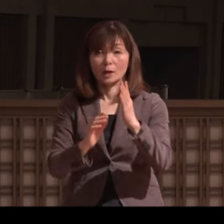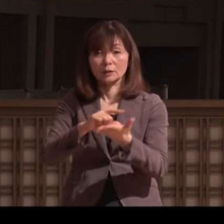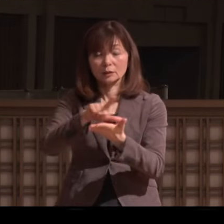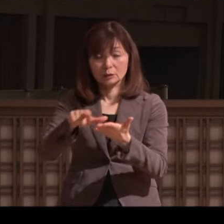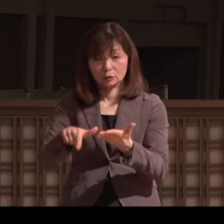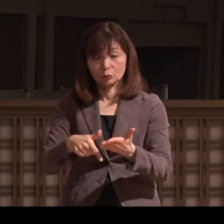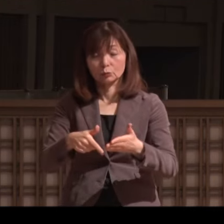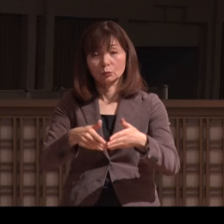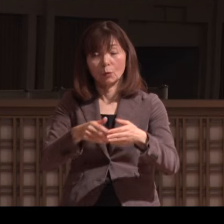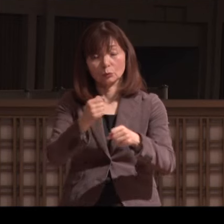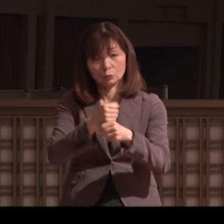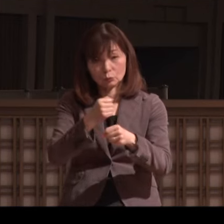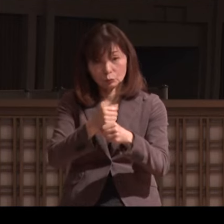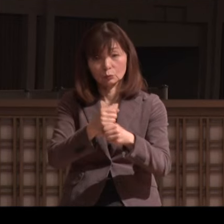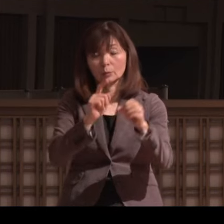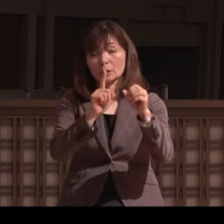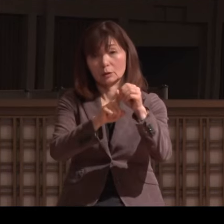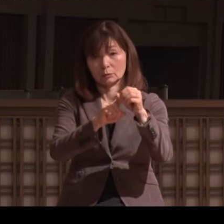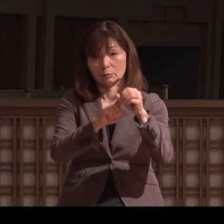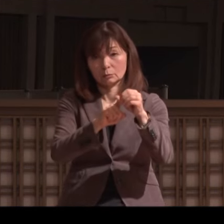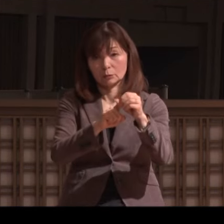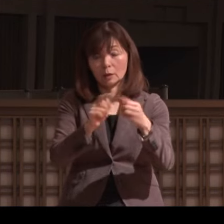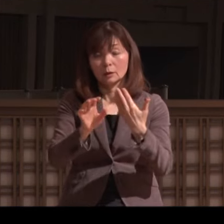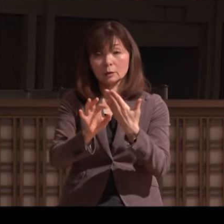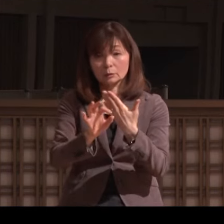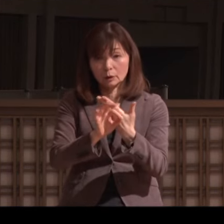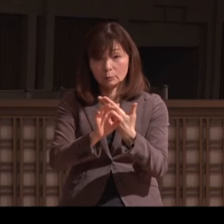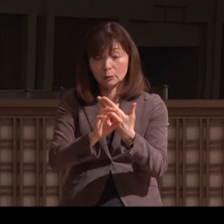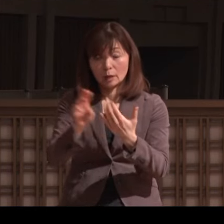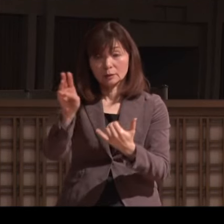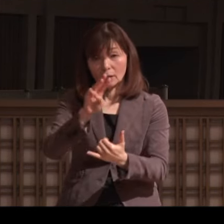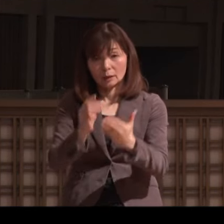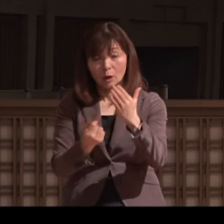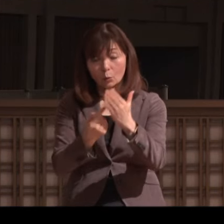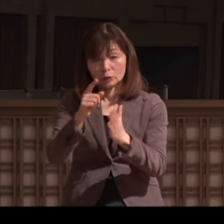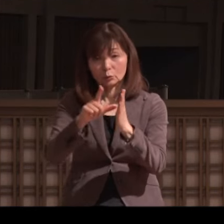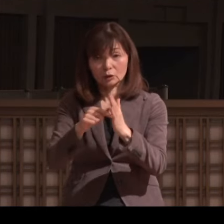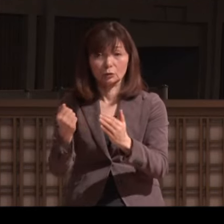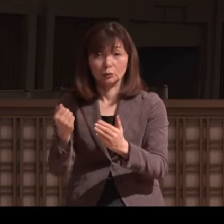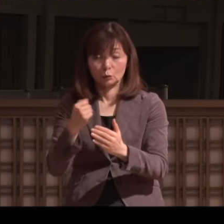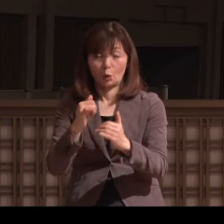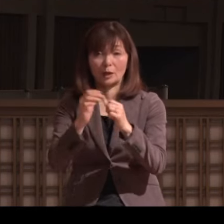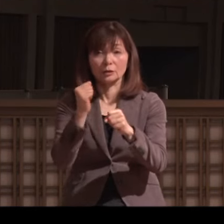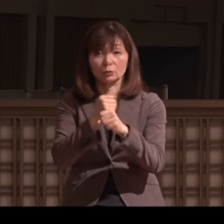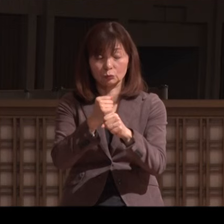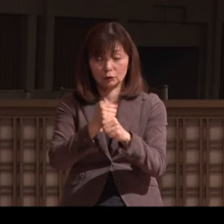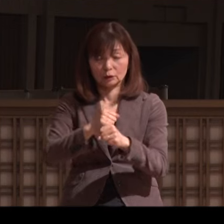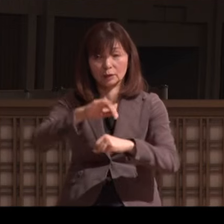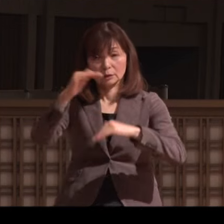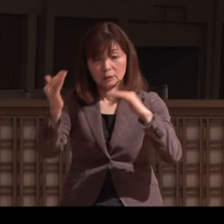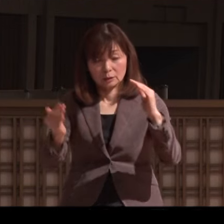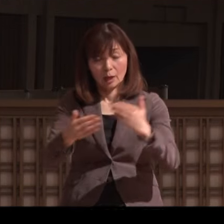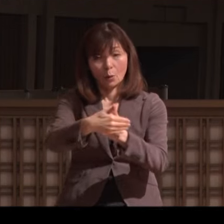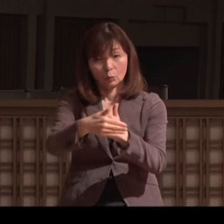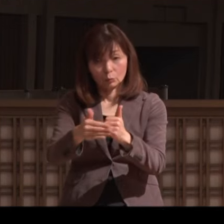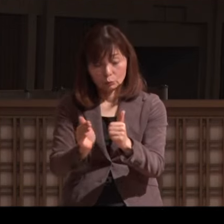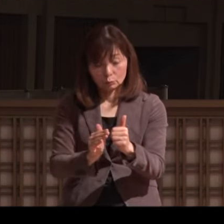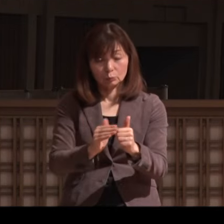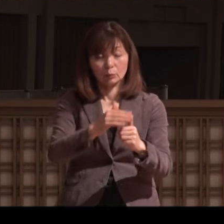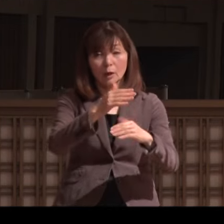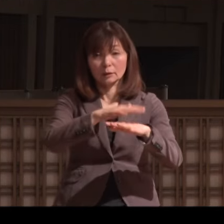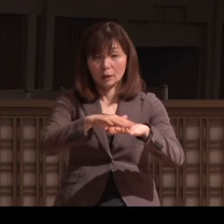え具体的には災害に強い街づくり自然保護あ里山再生棚田の再生